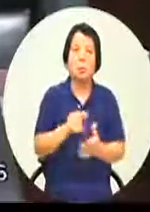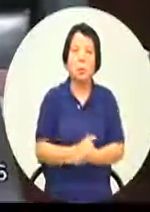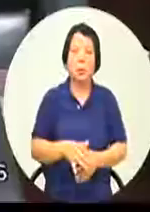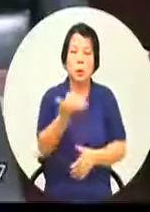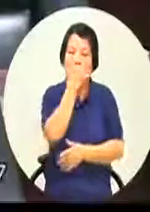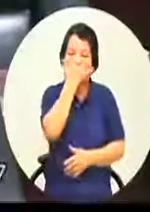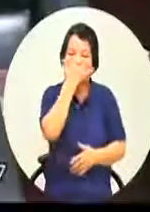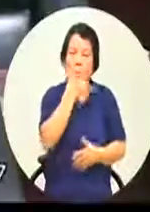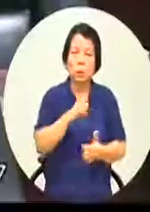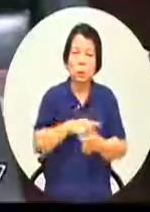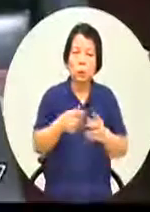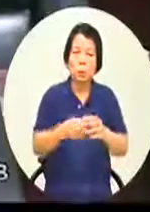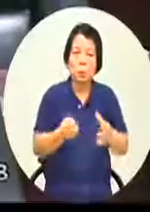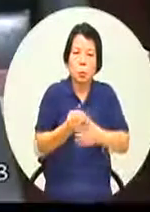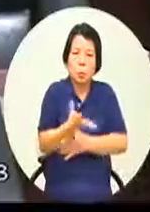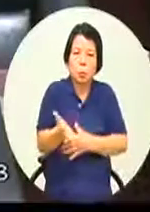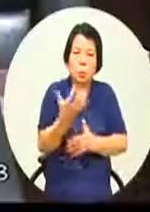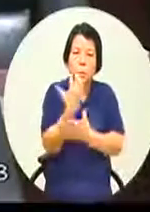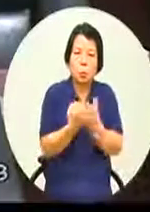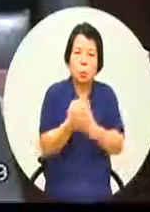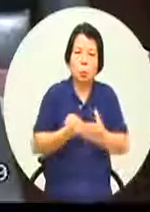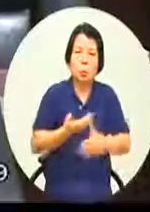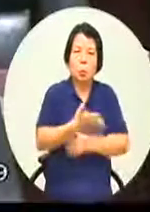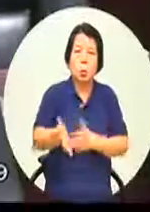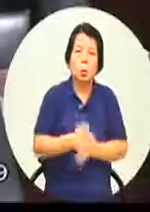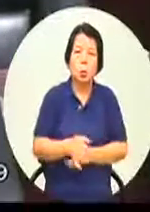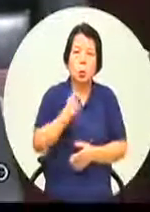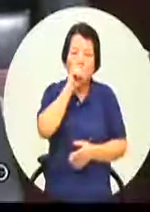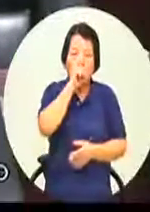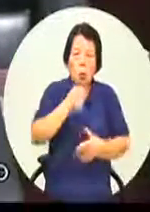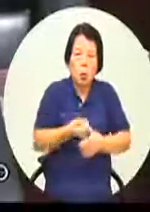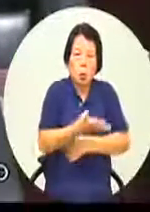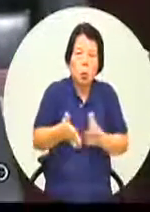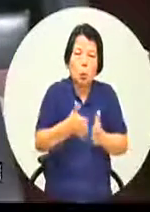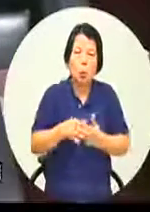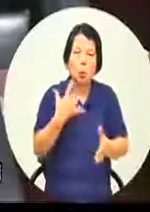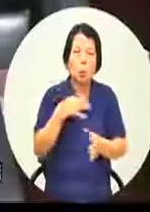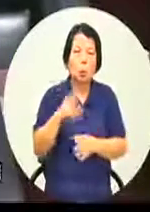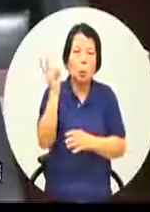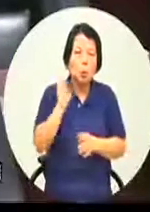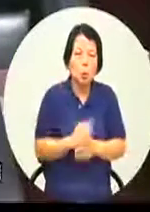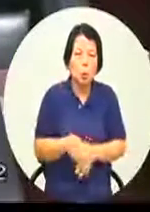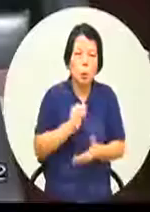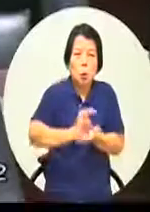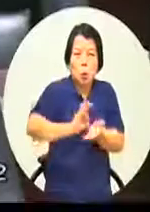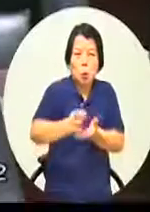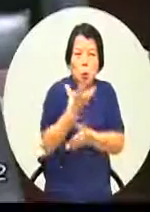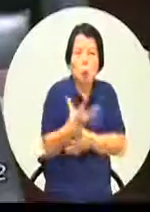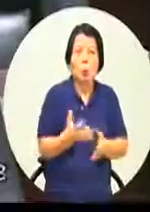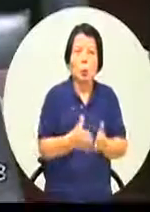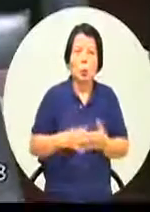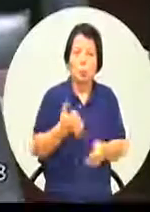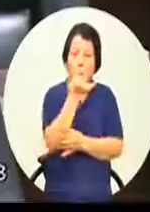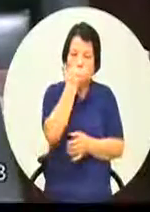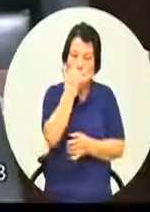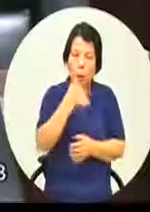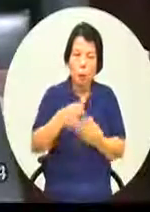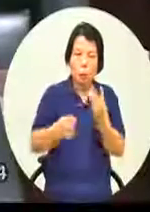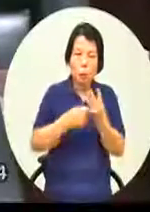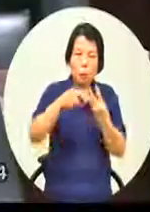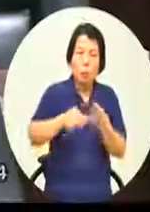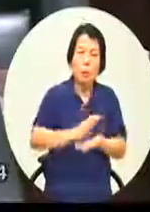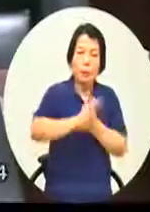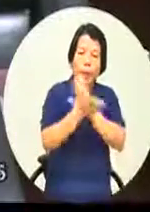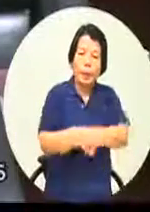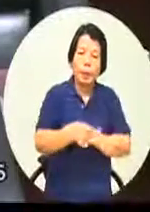只排放变成把污染好、哦、又很耗水能的这个养猪业，把它变成一个它是循